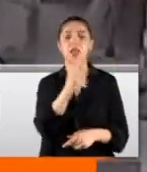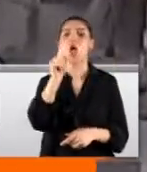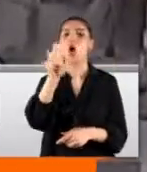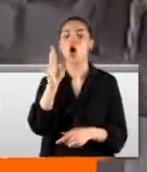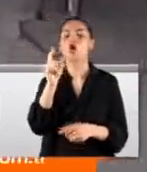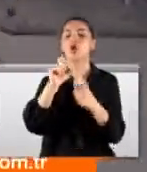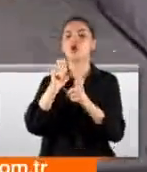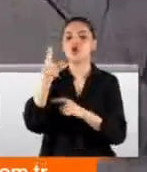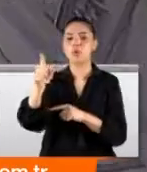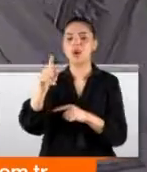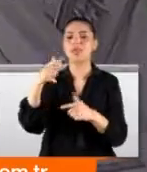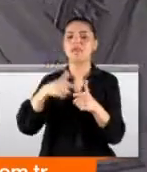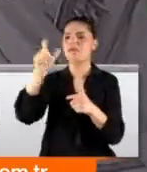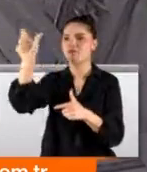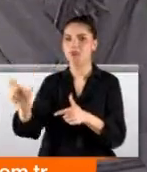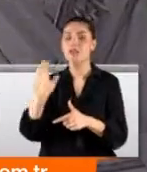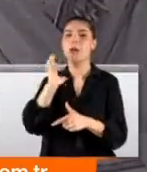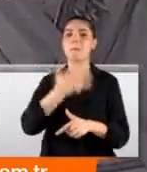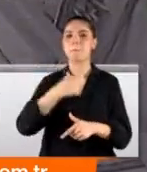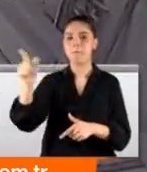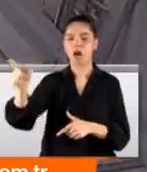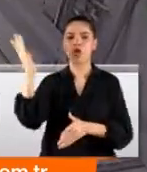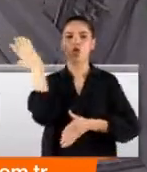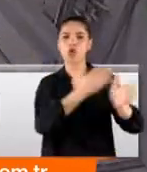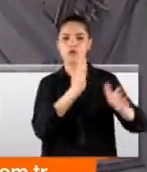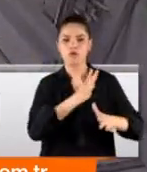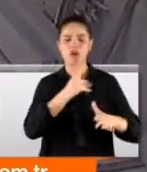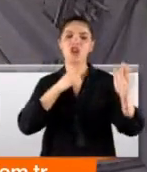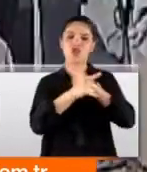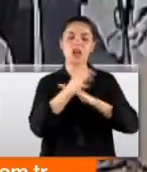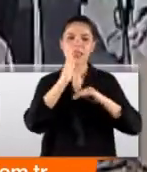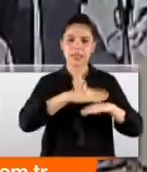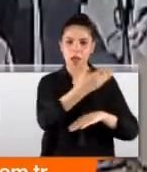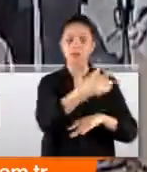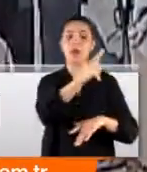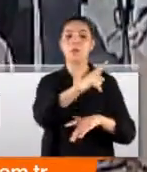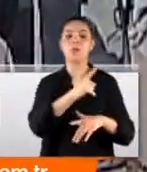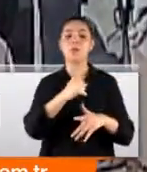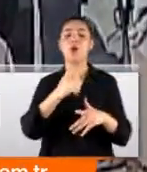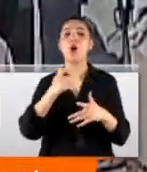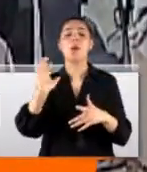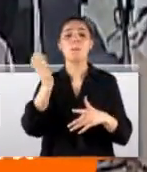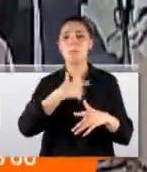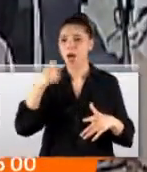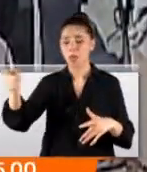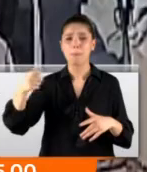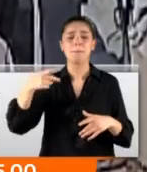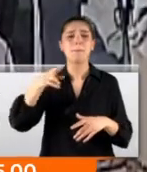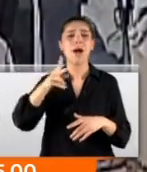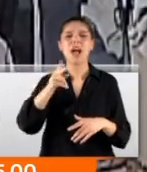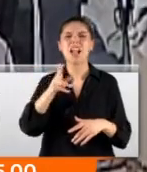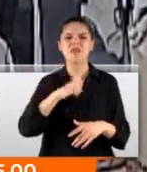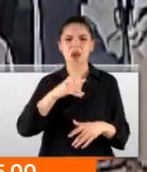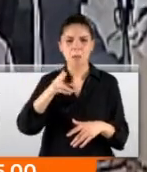Fatih Uygun tarafından darp edildiği gerekçesiyle şikayetçi oldu. Sonra patronun onu makasla kovaladığı ve üzerine araba